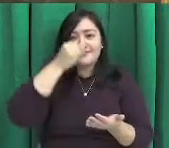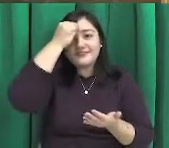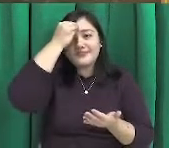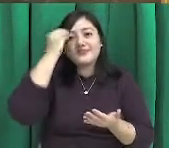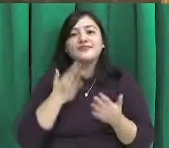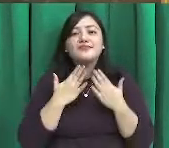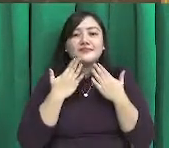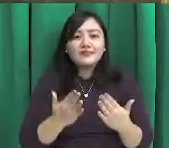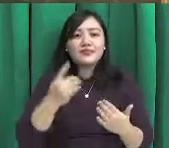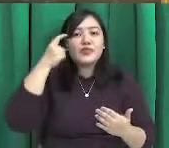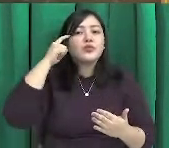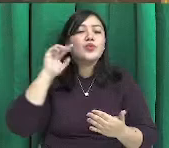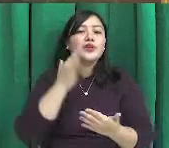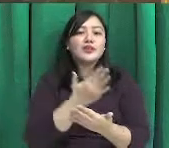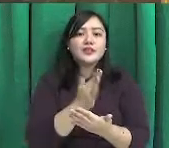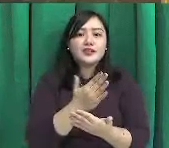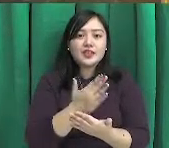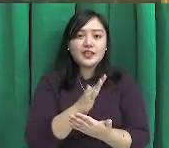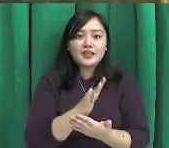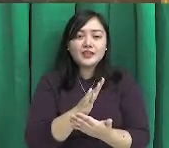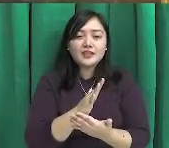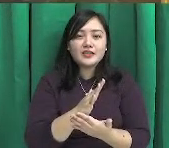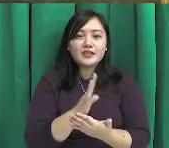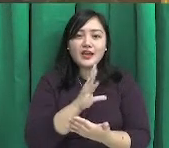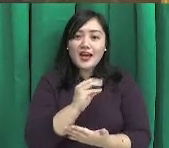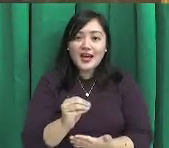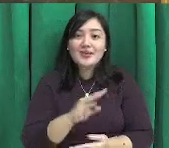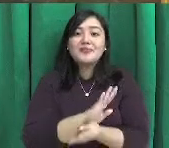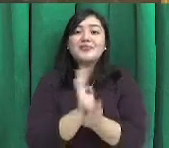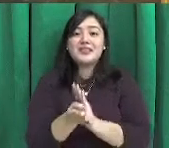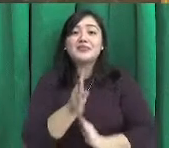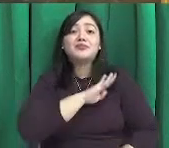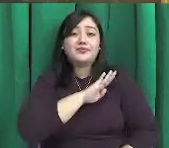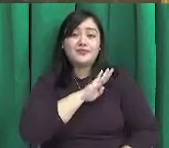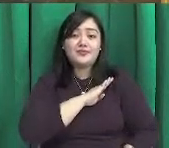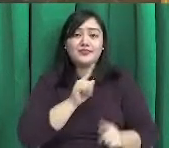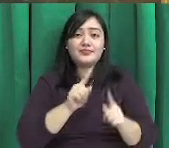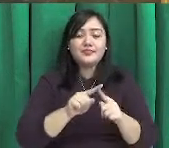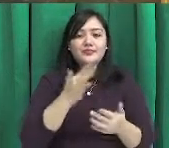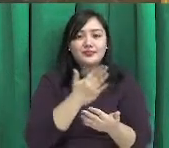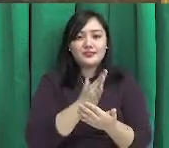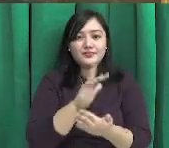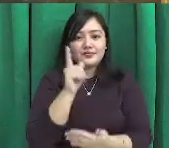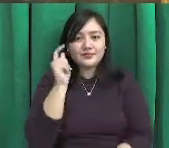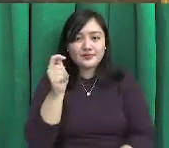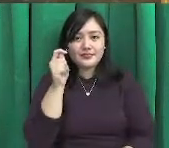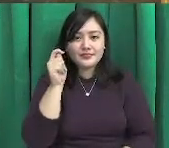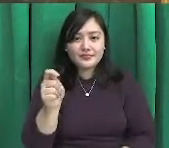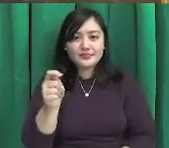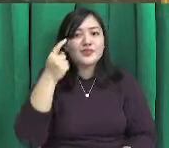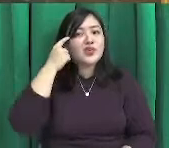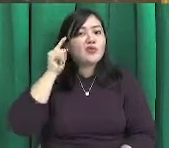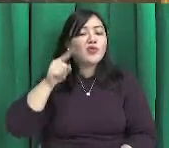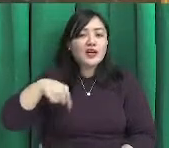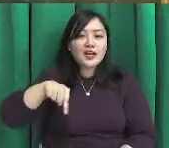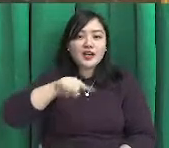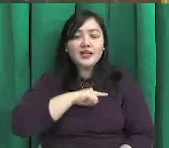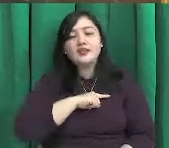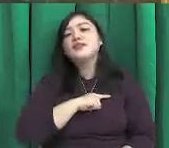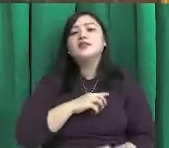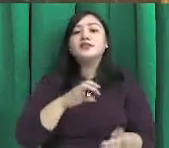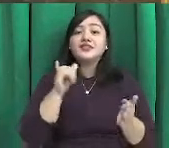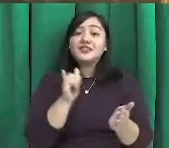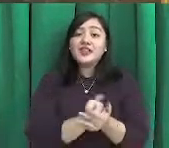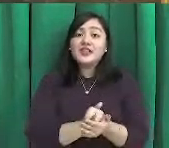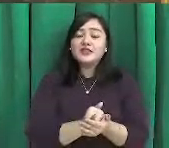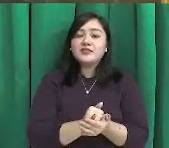for sharing that, for being brave enough to share your testimony para po sa aming nakikinig na kung darating man po